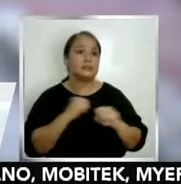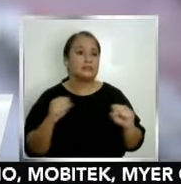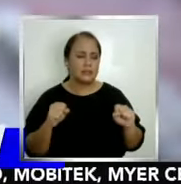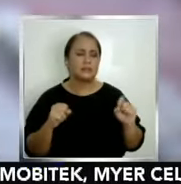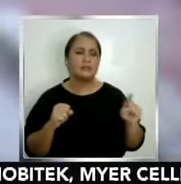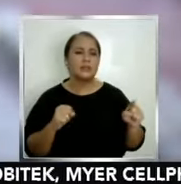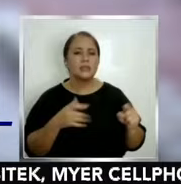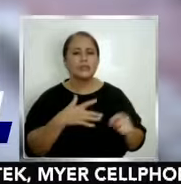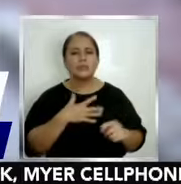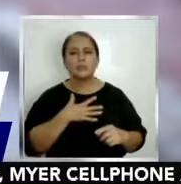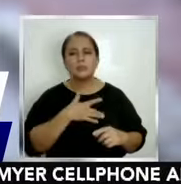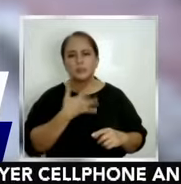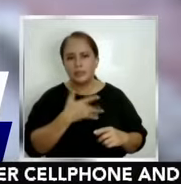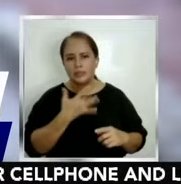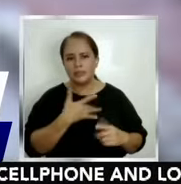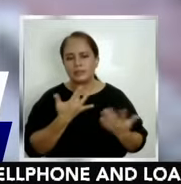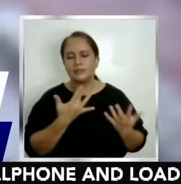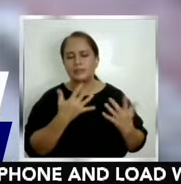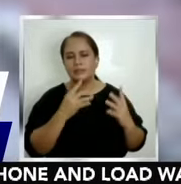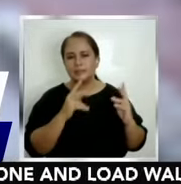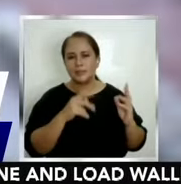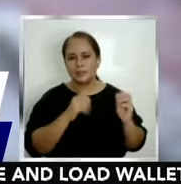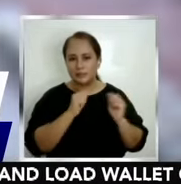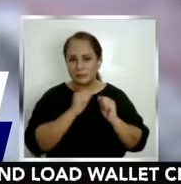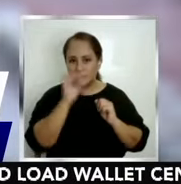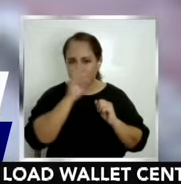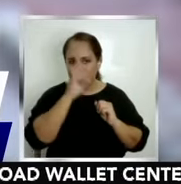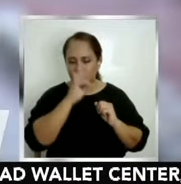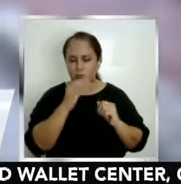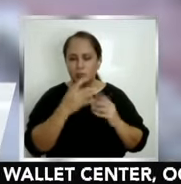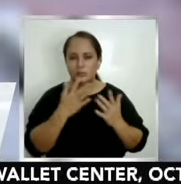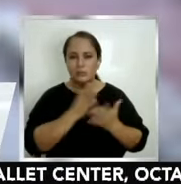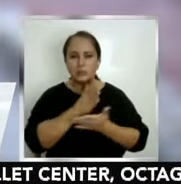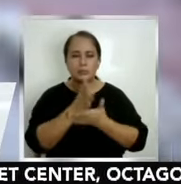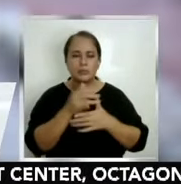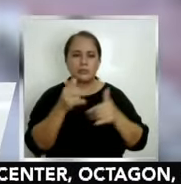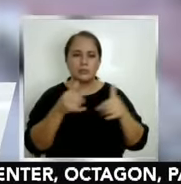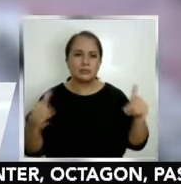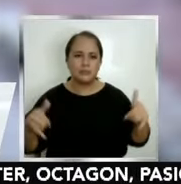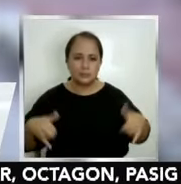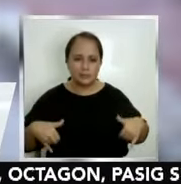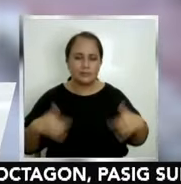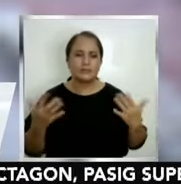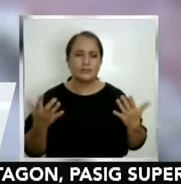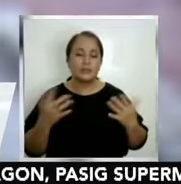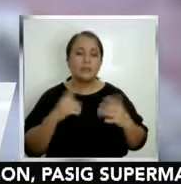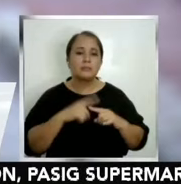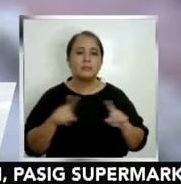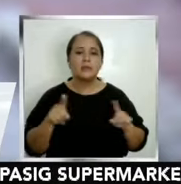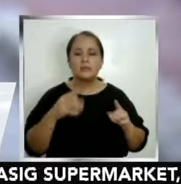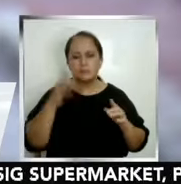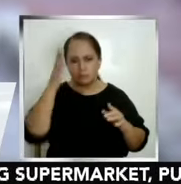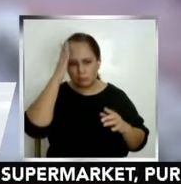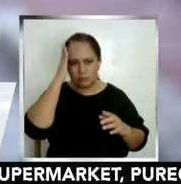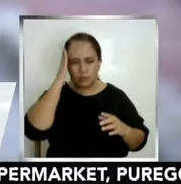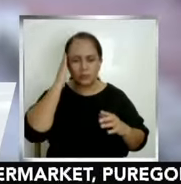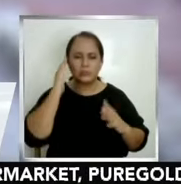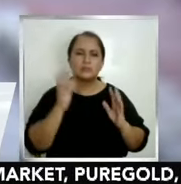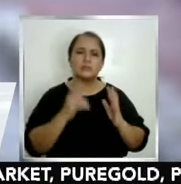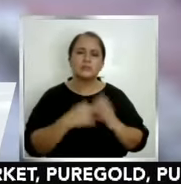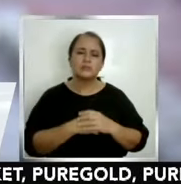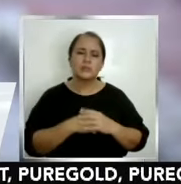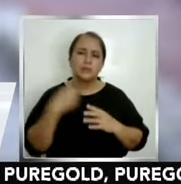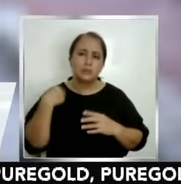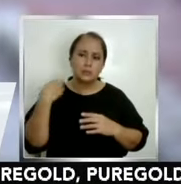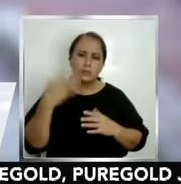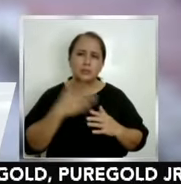mga kababayan natin ngayon nakaabot na sila sa border ng Sudan at Egypt. Pero pakiusap nila sa mga kinauukulan, madaliin sana